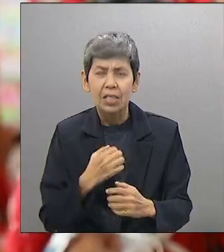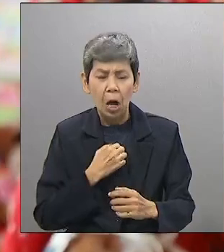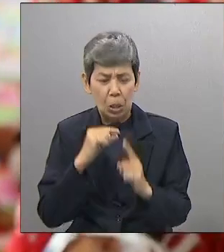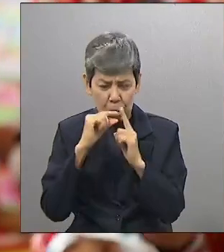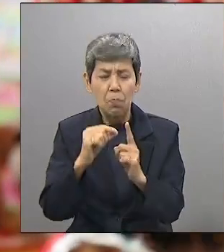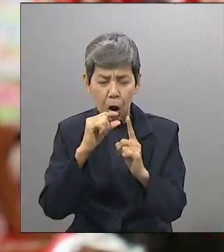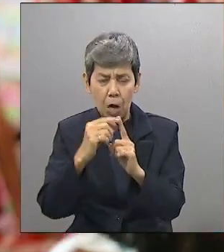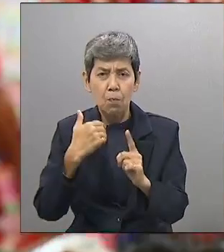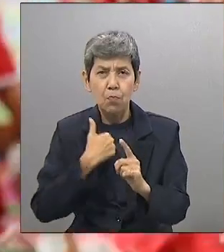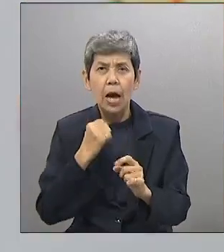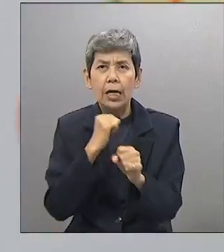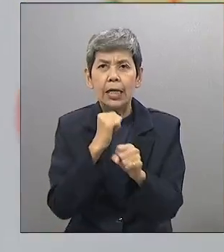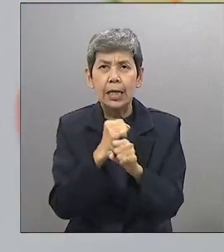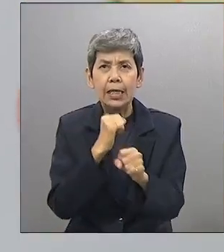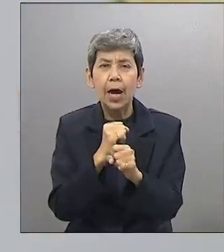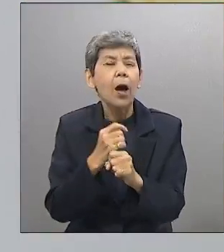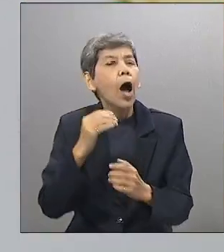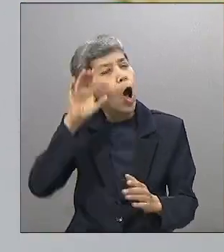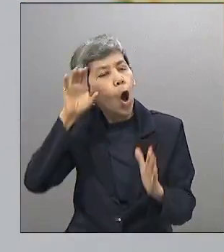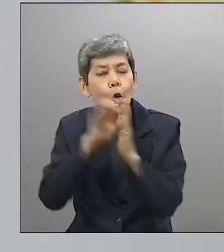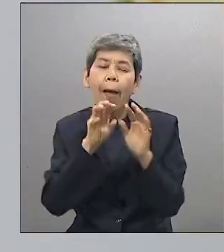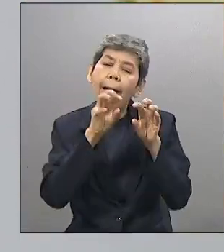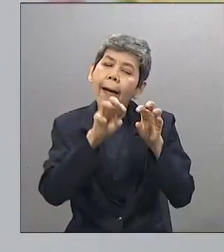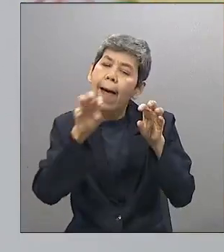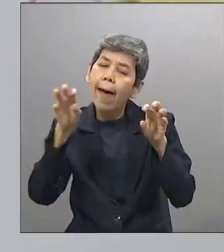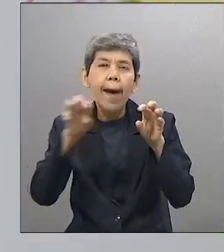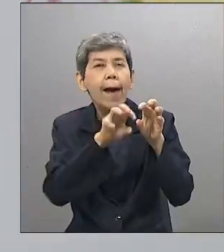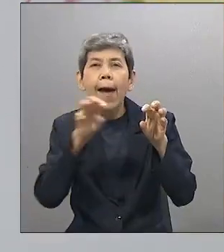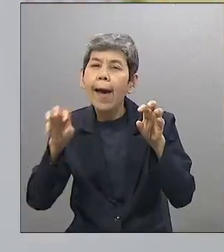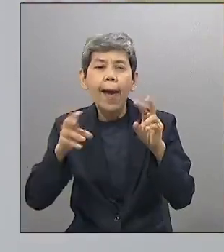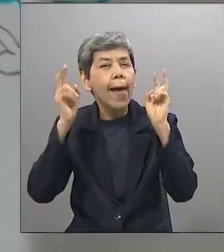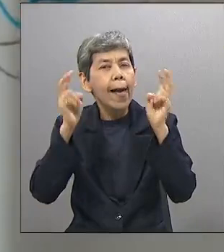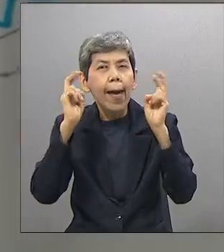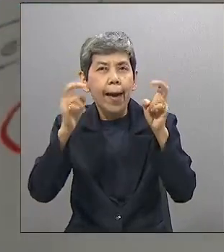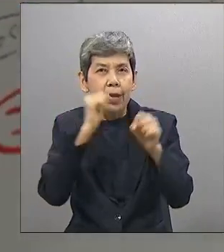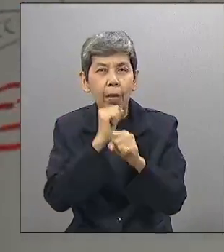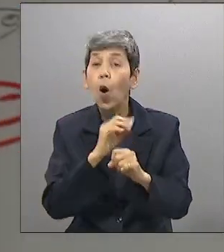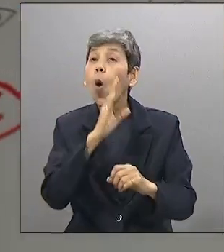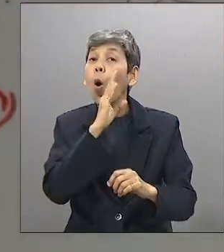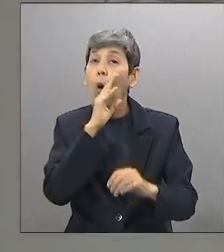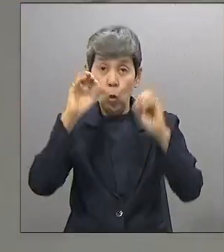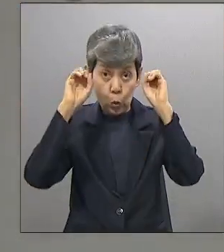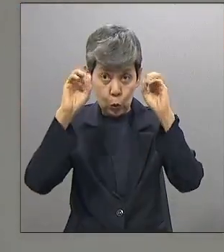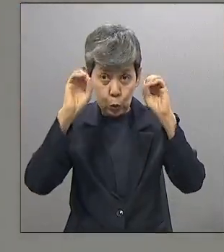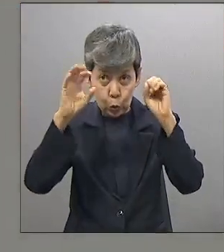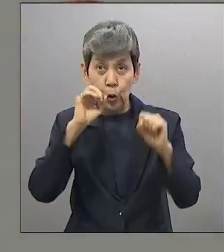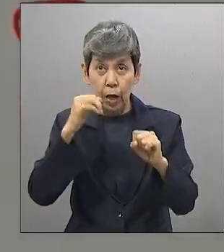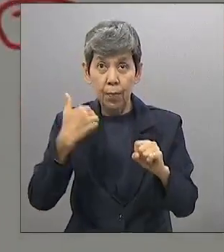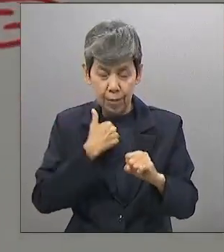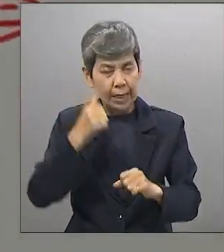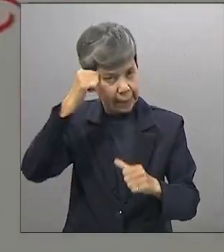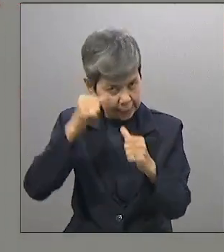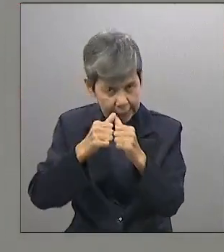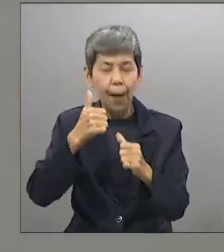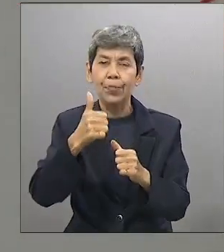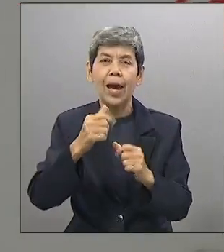วก็ทำ emoji ค่ะคือรูปหนาที่เค้ากำลังทำอยู่ค่ะถ้าเกบวาเขาทำหนายิม หจะวาหนายิมลง